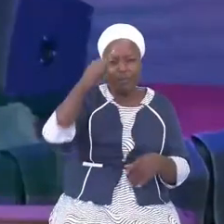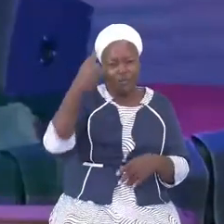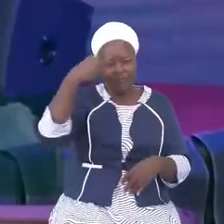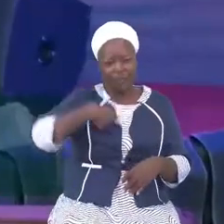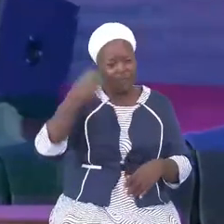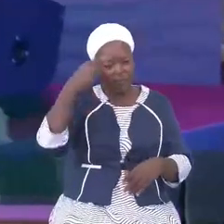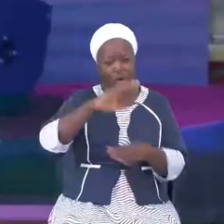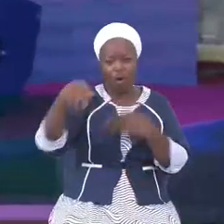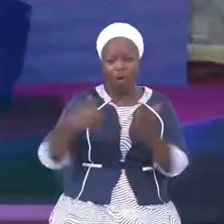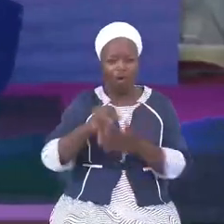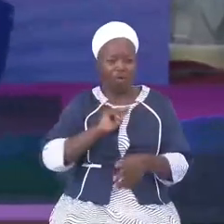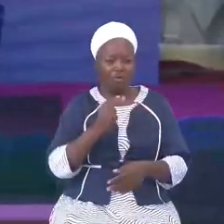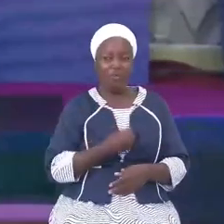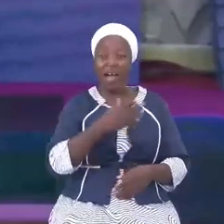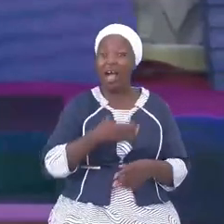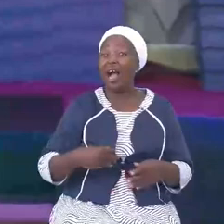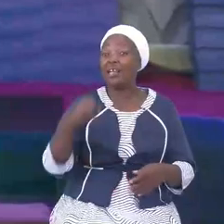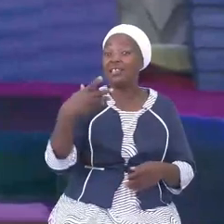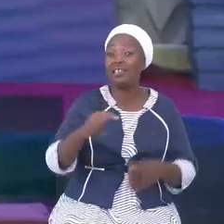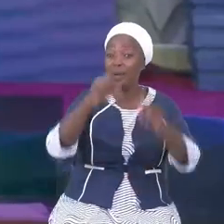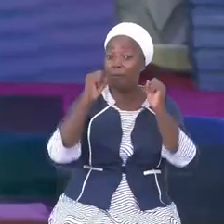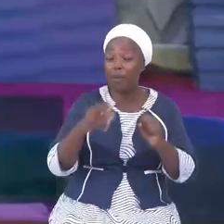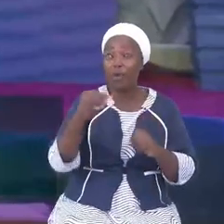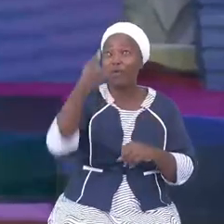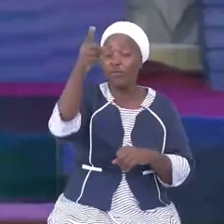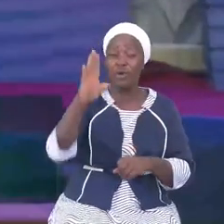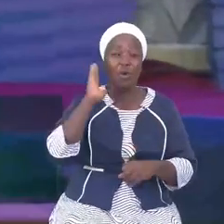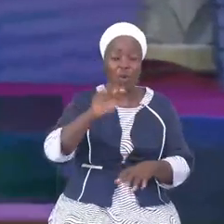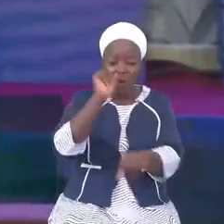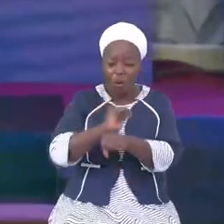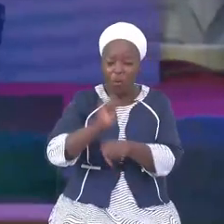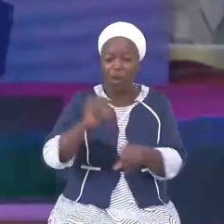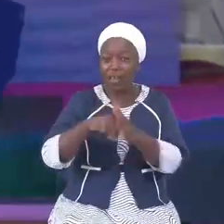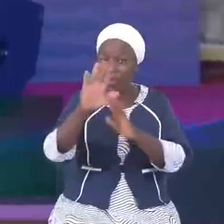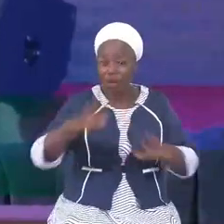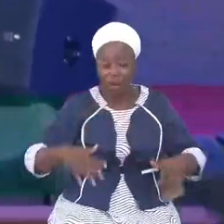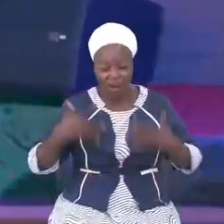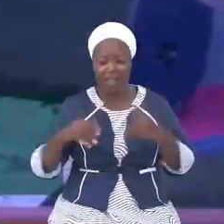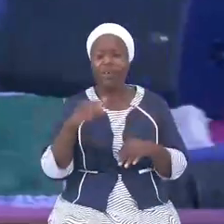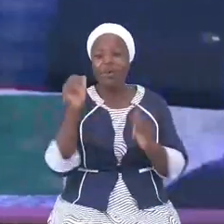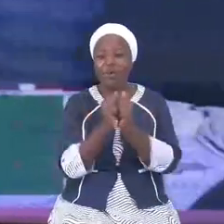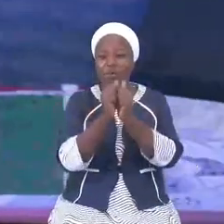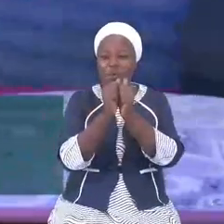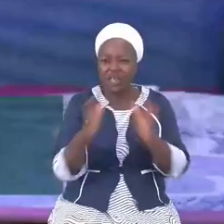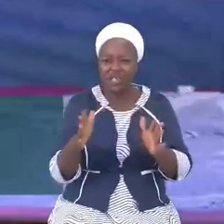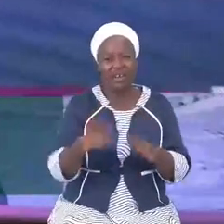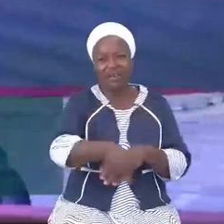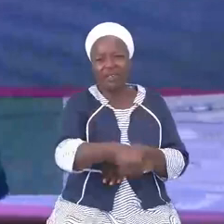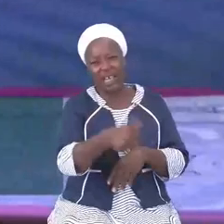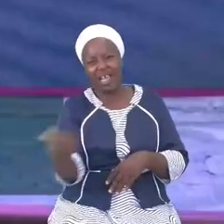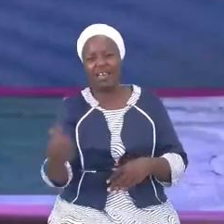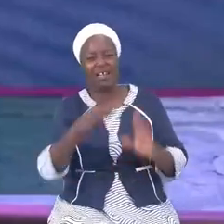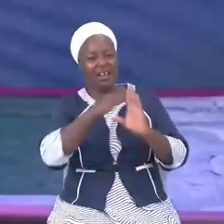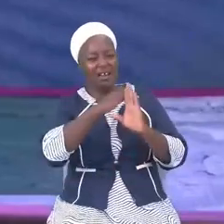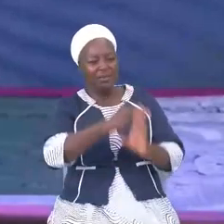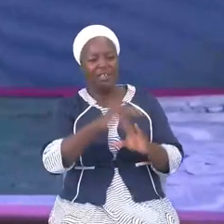Et la puissance de Dieu agira dans ta vie sans limitation. Et ce